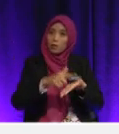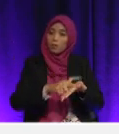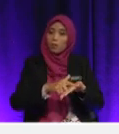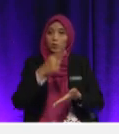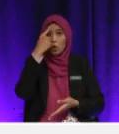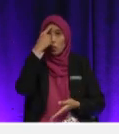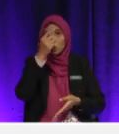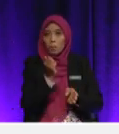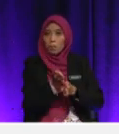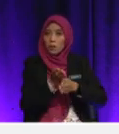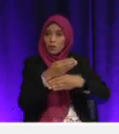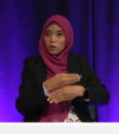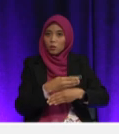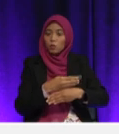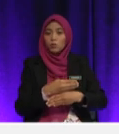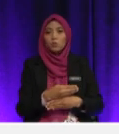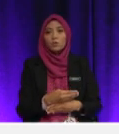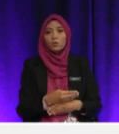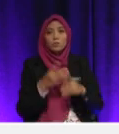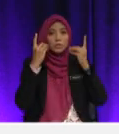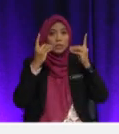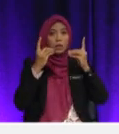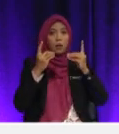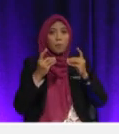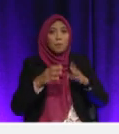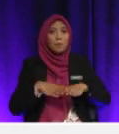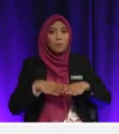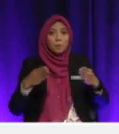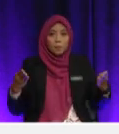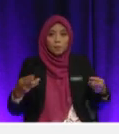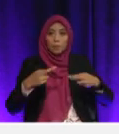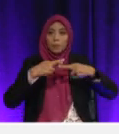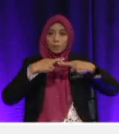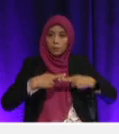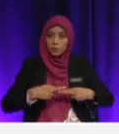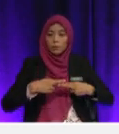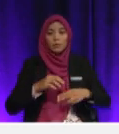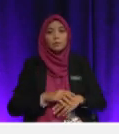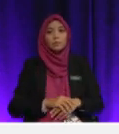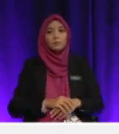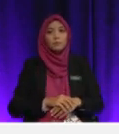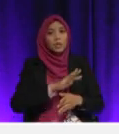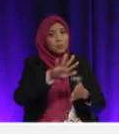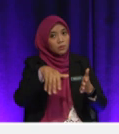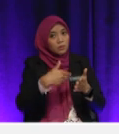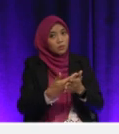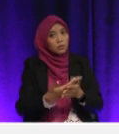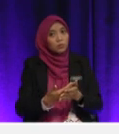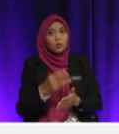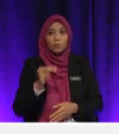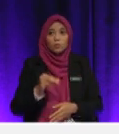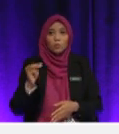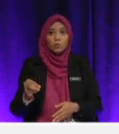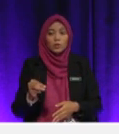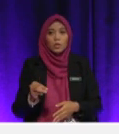membentuk sistem pendidikan yang menggunakan bahasa resmi persekutuan dan semua murid daripada berbagai bangsa bisa tuker